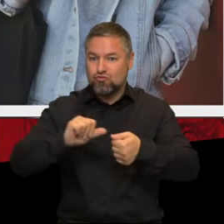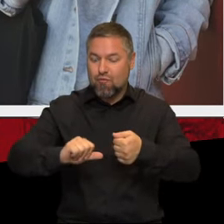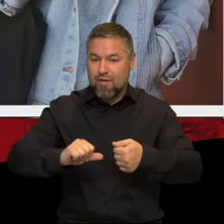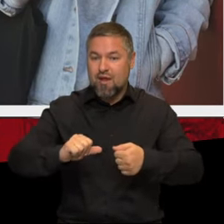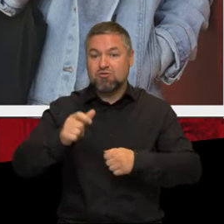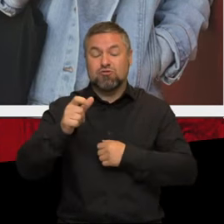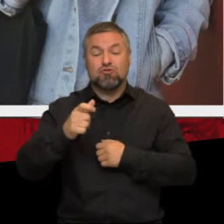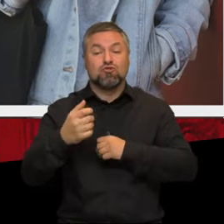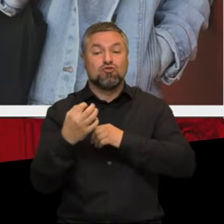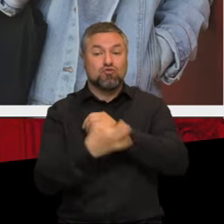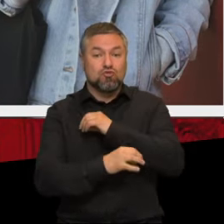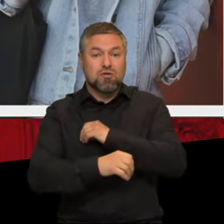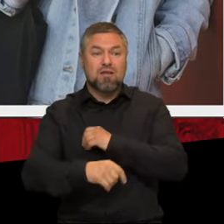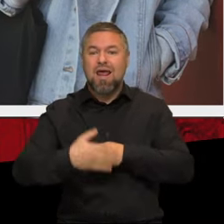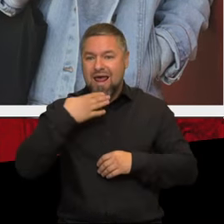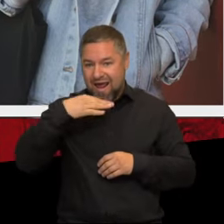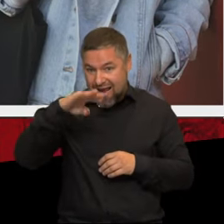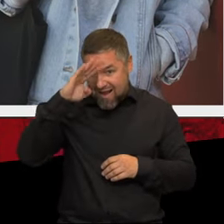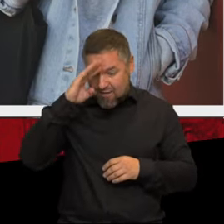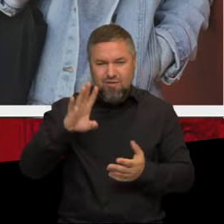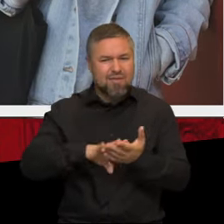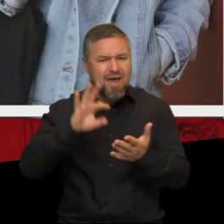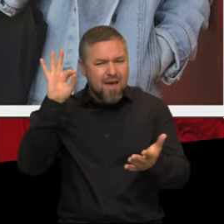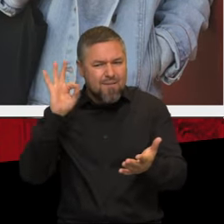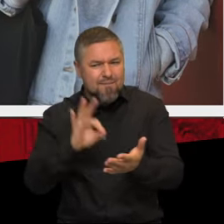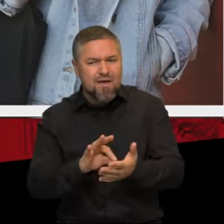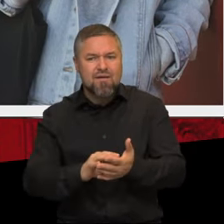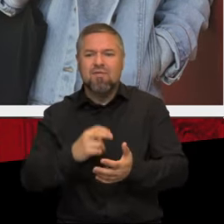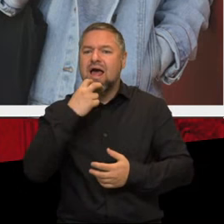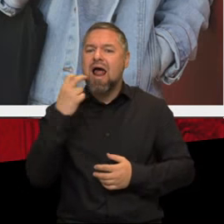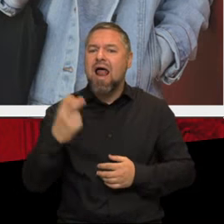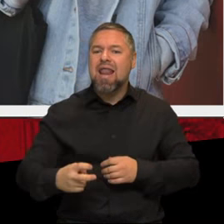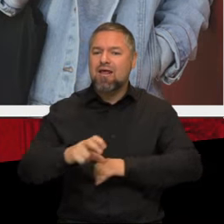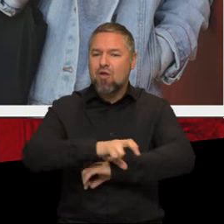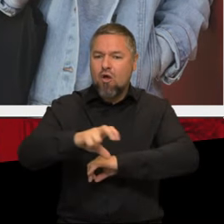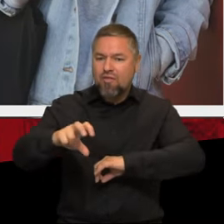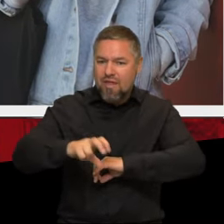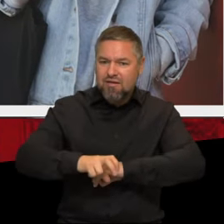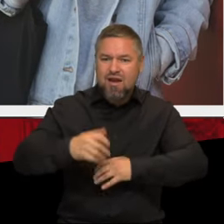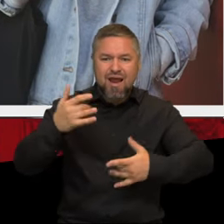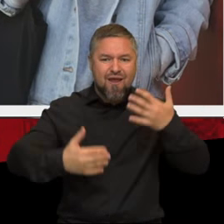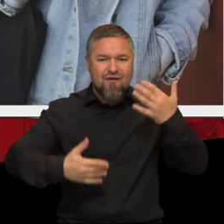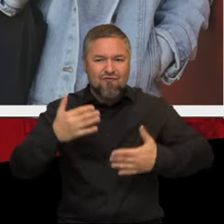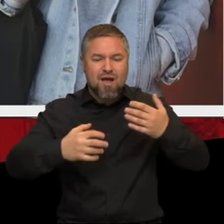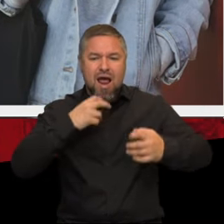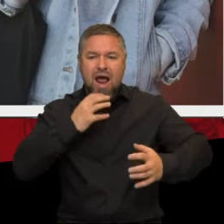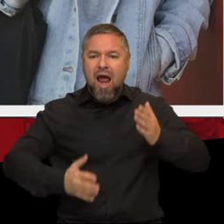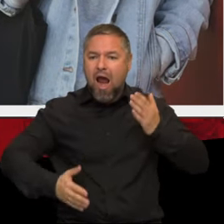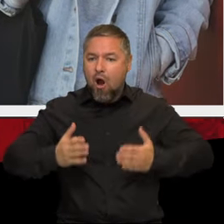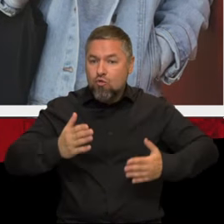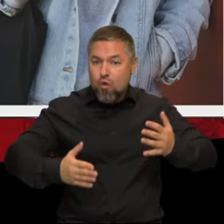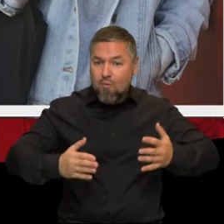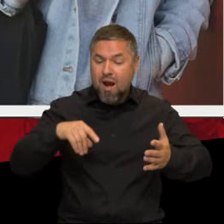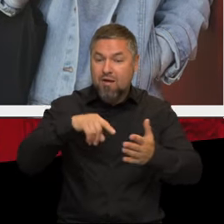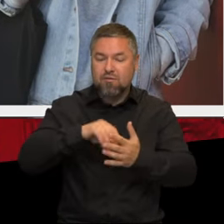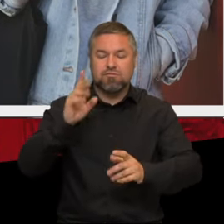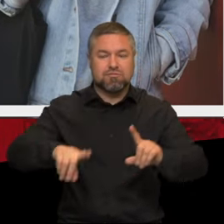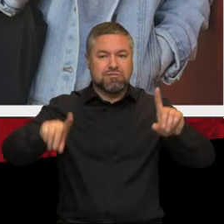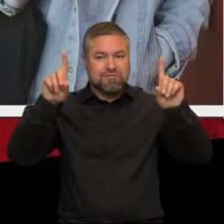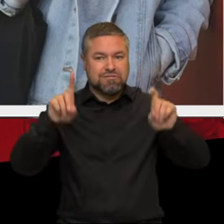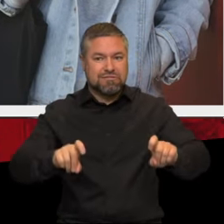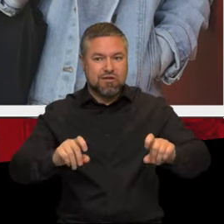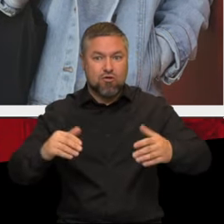w semestrze letnim. Na pewno na Wydziale Elektrotechniki, Elektroniki, Informatyki i Automatyki zostanie